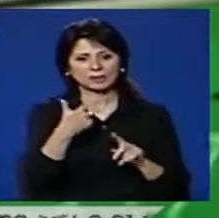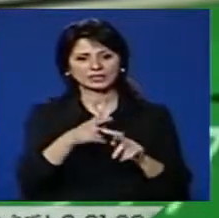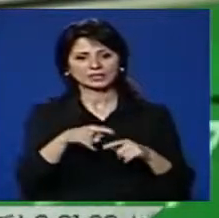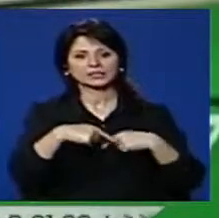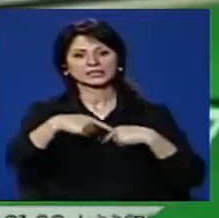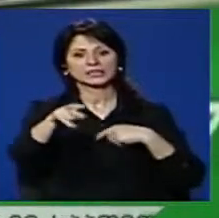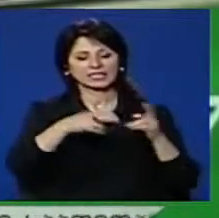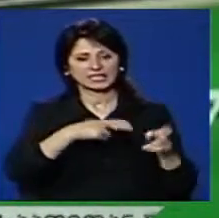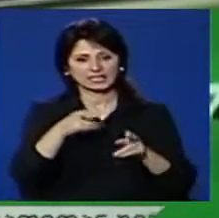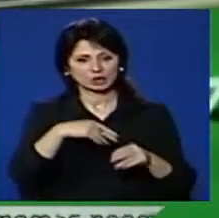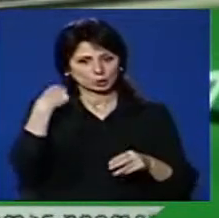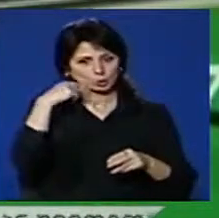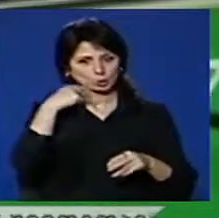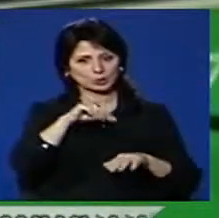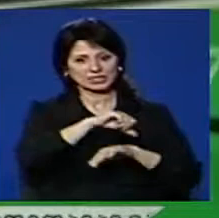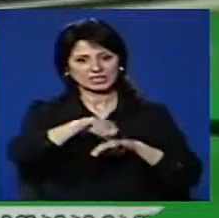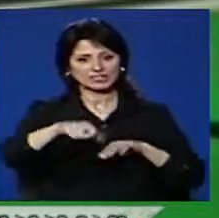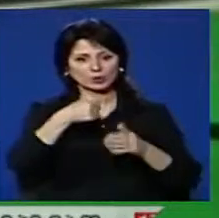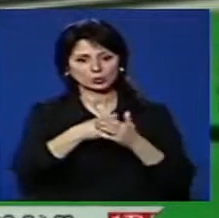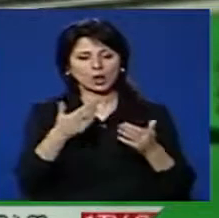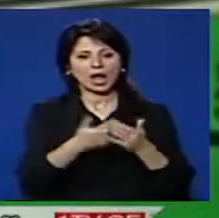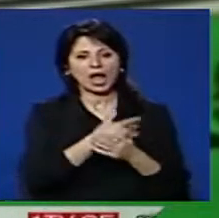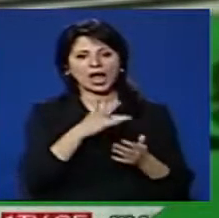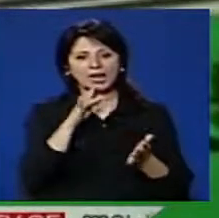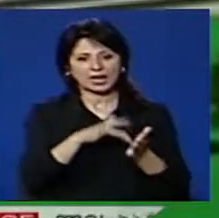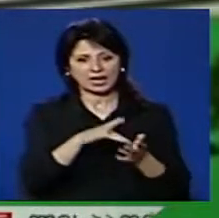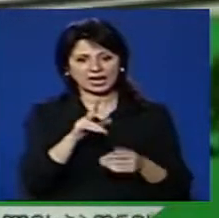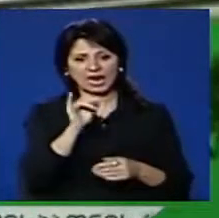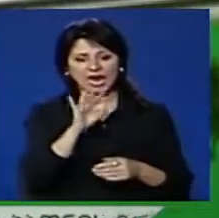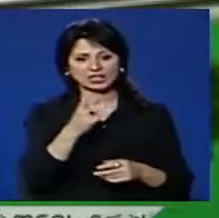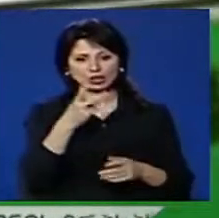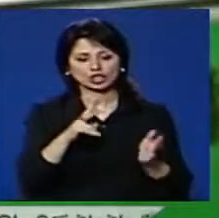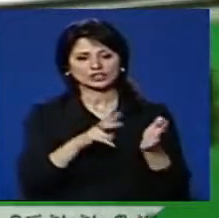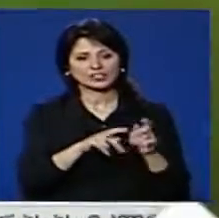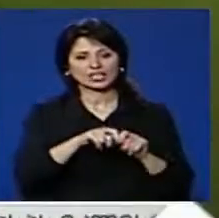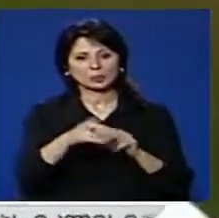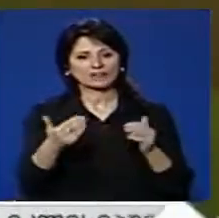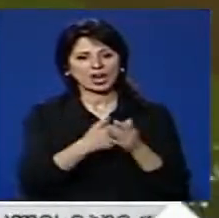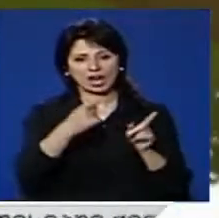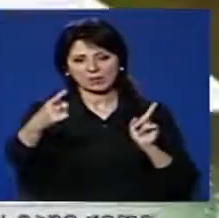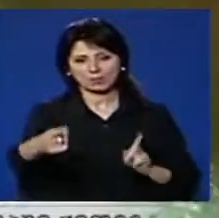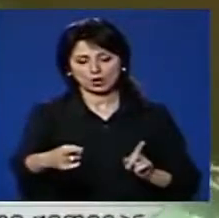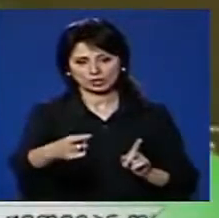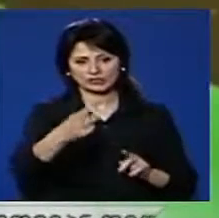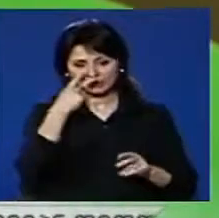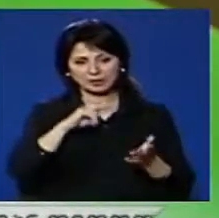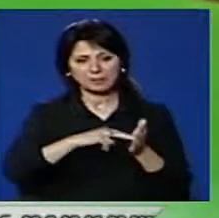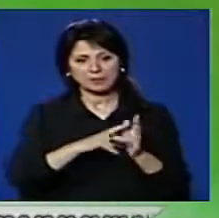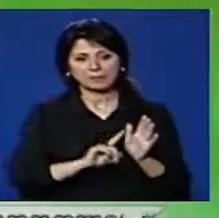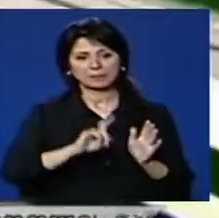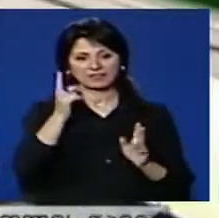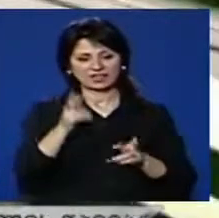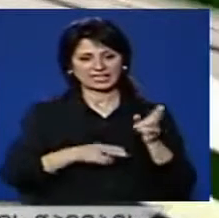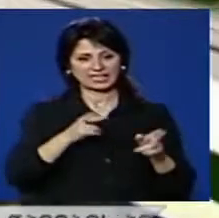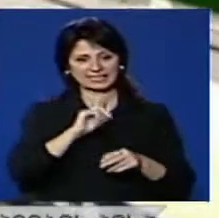სიგრძის რკინიგზას. თურქეთის საზღვრამდე აშენდა ახალქალაქი ყარწახის 27 კილომეტრიანი ახალი მონაკვეთი. გეგმის მიხედვით თავდაპირველად